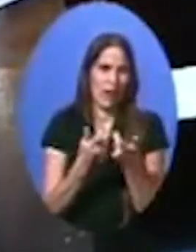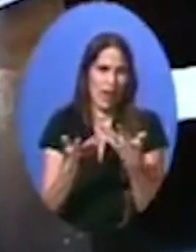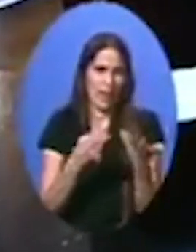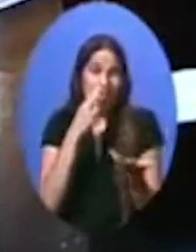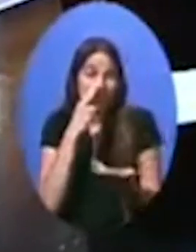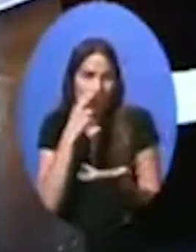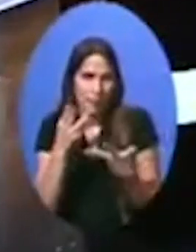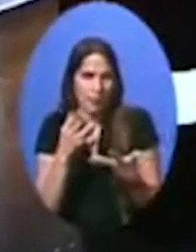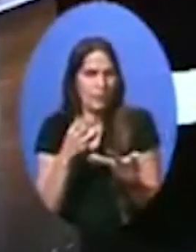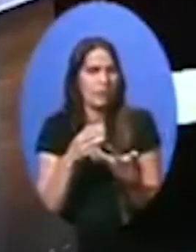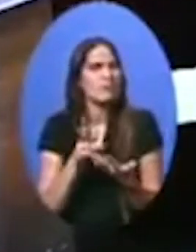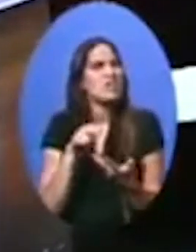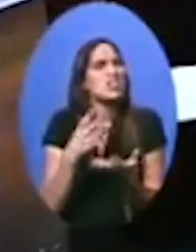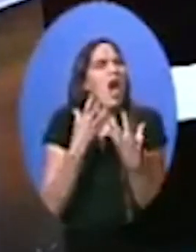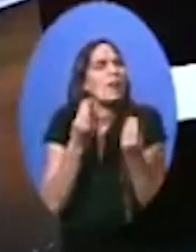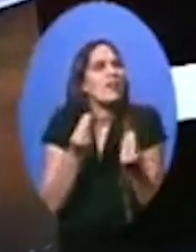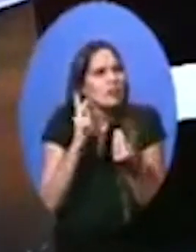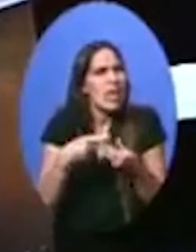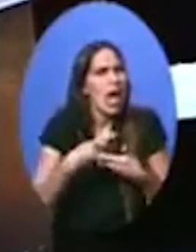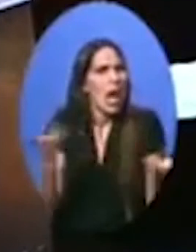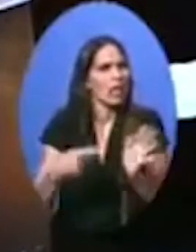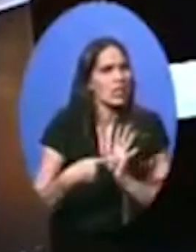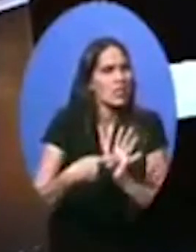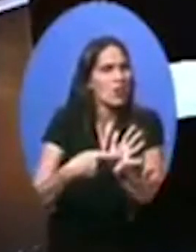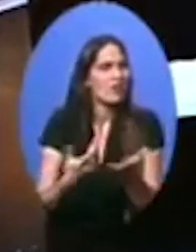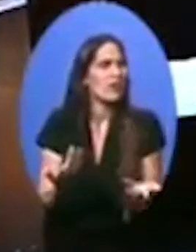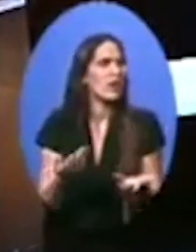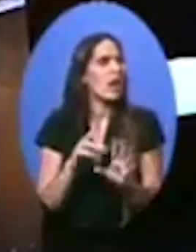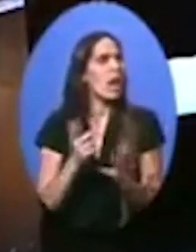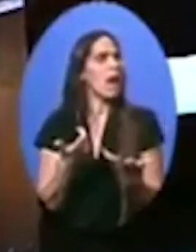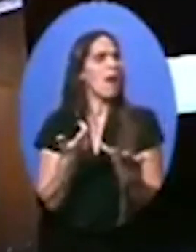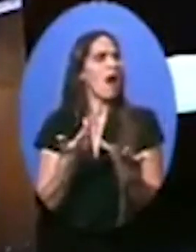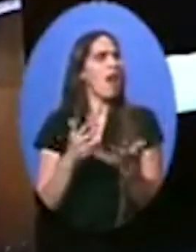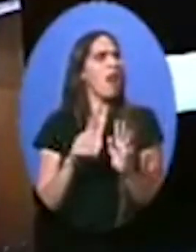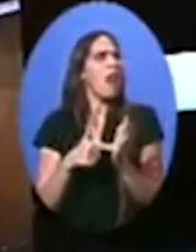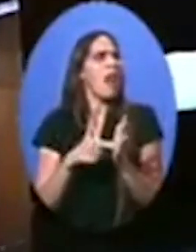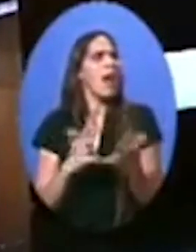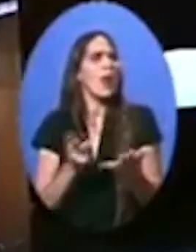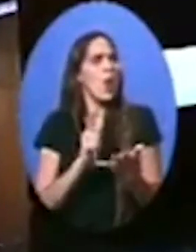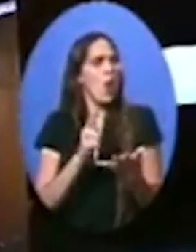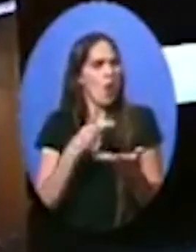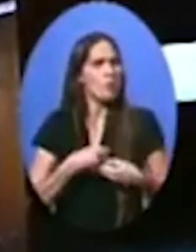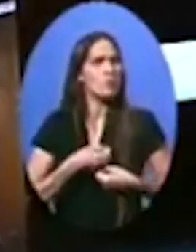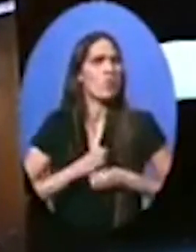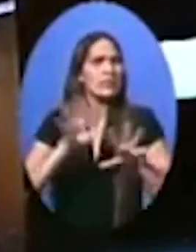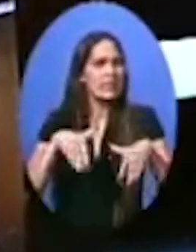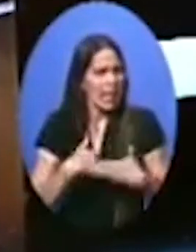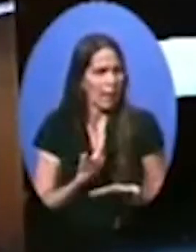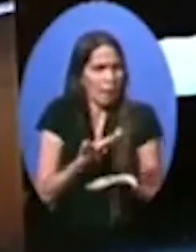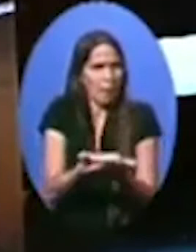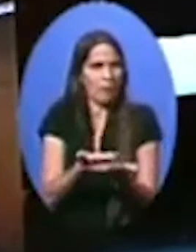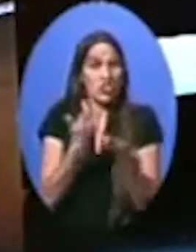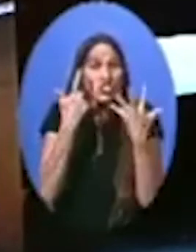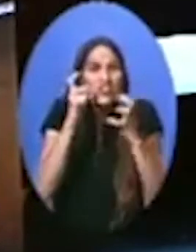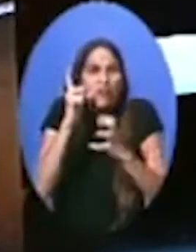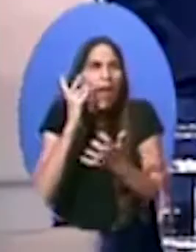וכולי. יש כל כך הרבה דברים שצריך לחשוף. למה, למה, למה הדברים האלה לא צפים? למה אנחנו לא מוצאים את זה החוצה? לפחות 70 שנה